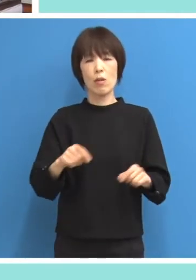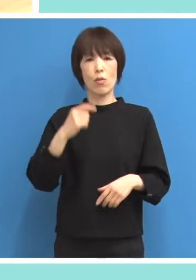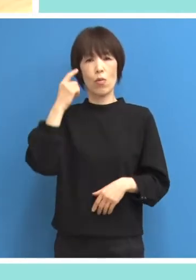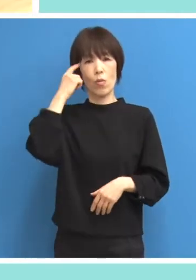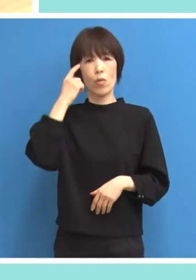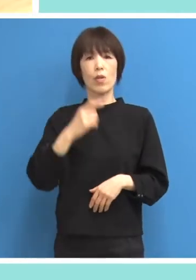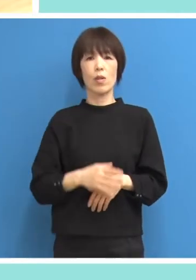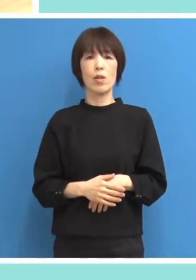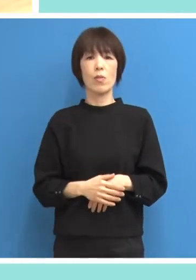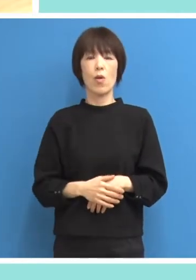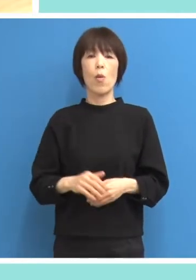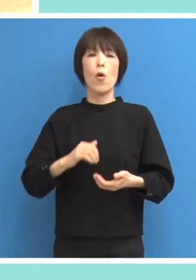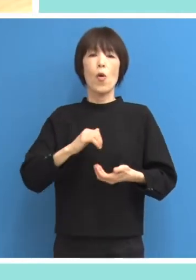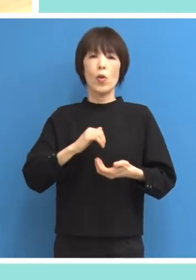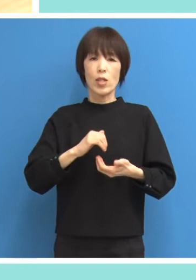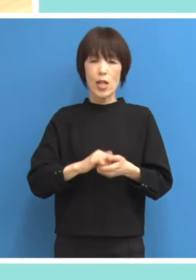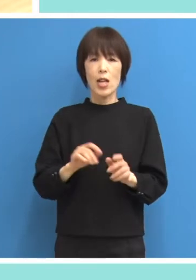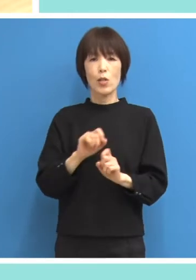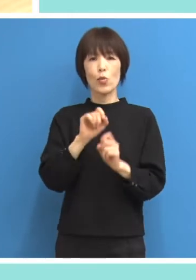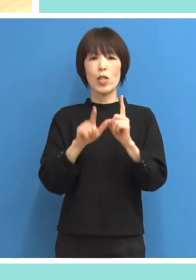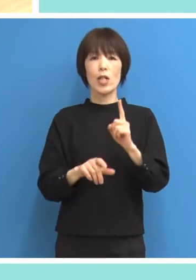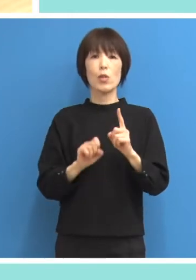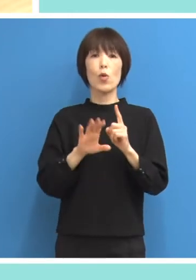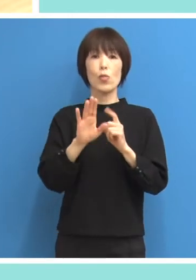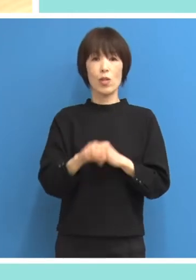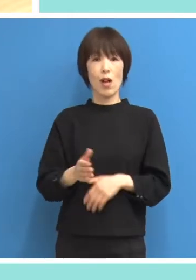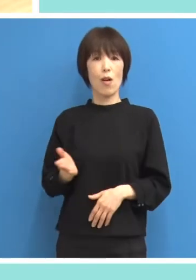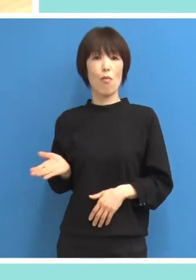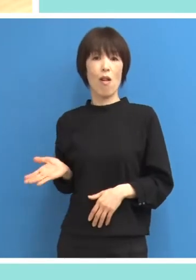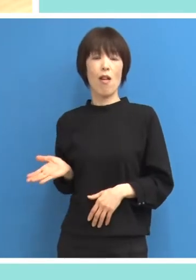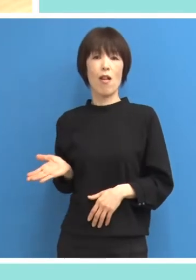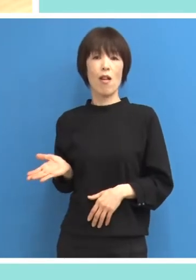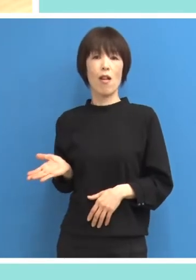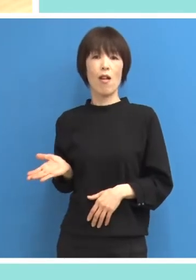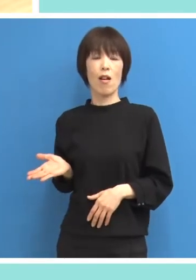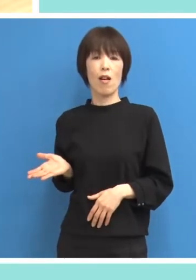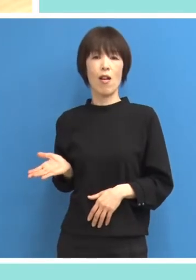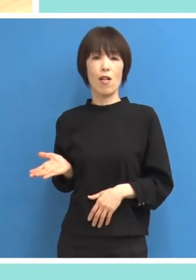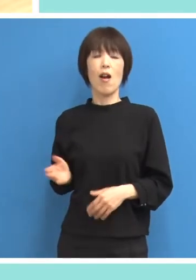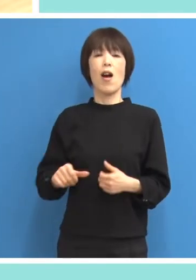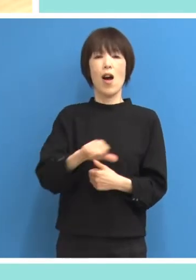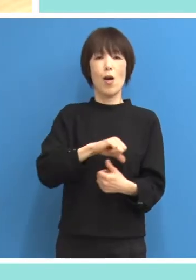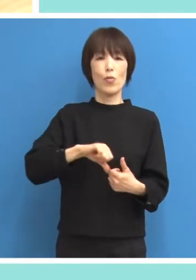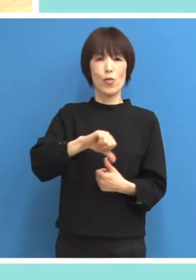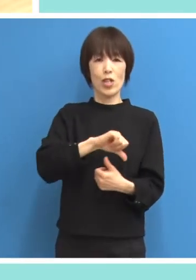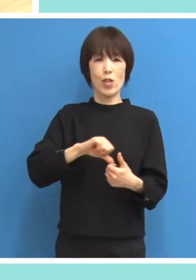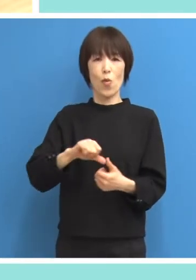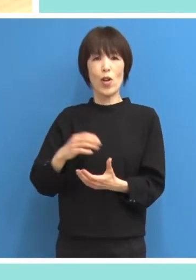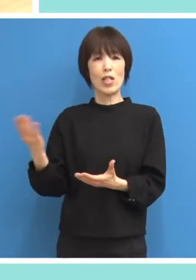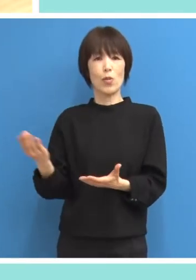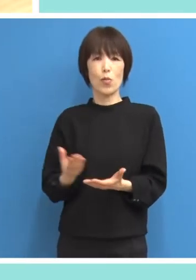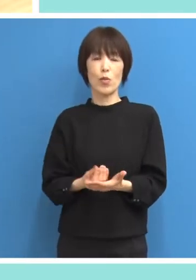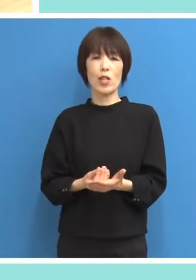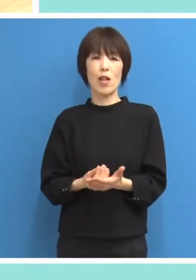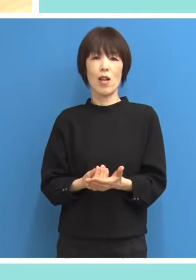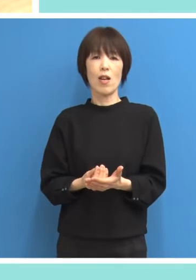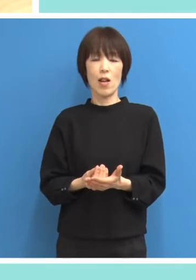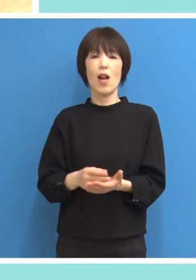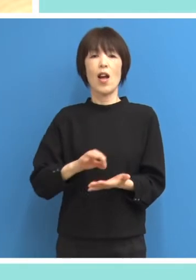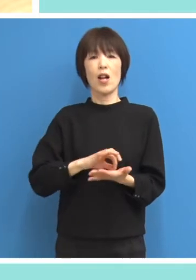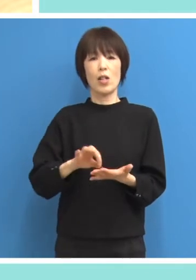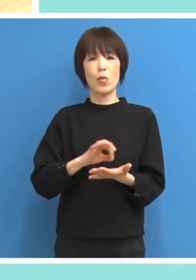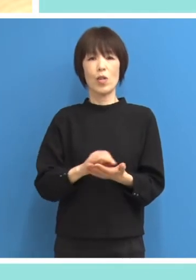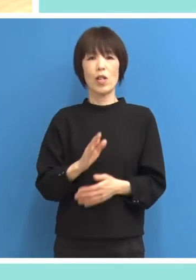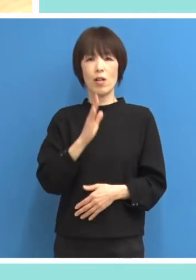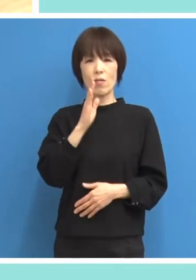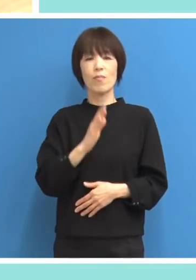。ぜひ先月も言いましたけど、大村ケーブルテレビアプリをですね、インストールしていただいて、今